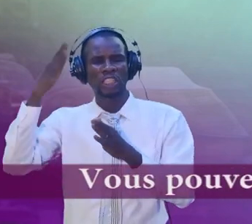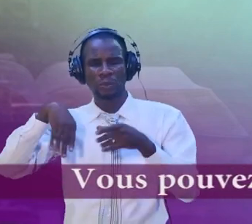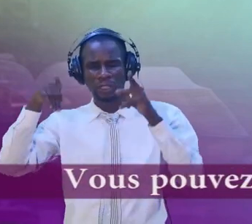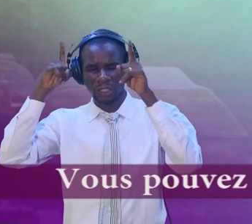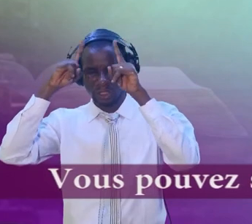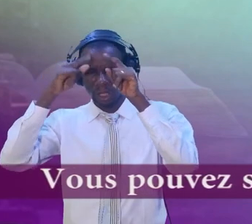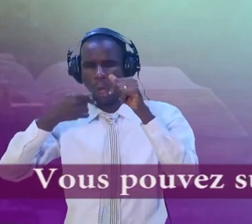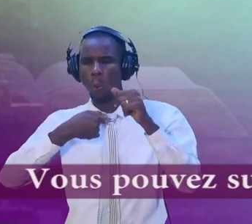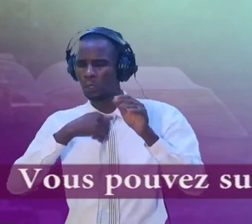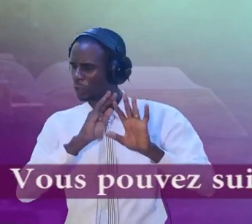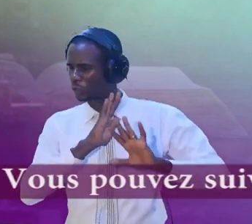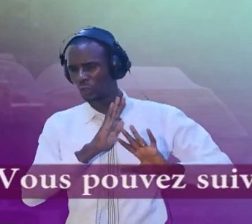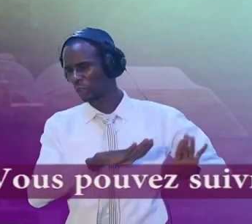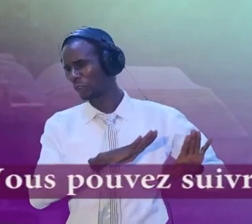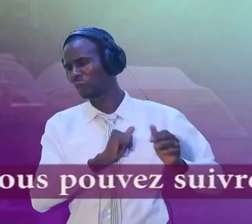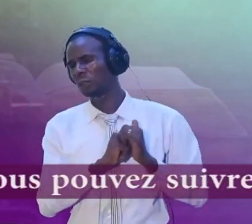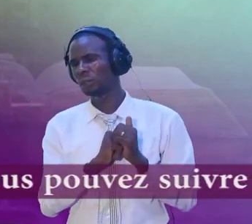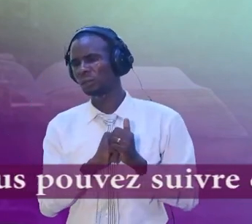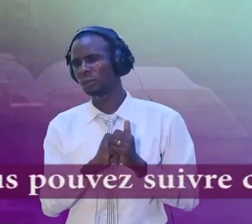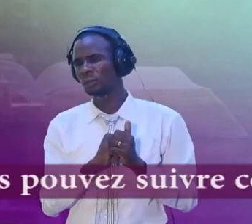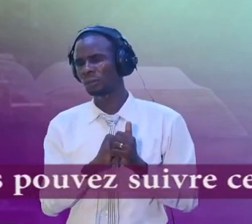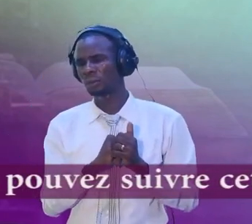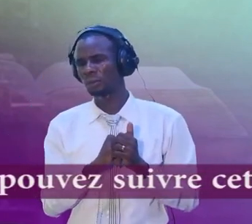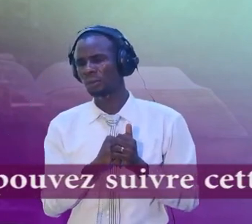Naomba kila kitu ambayo